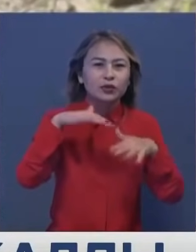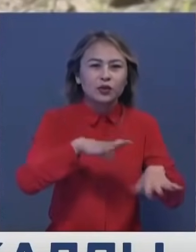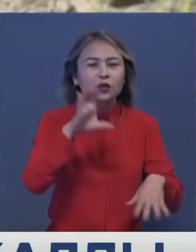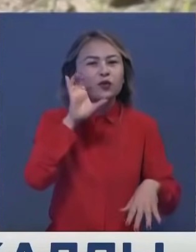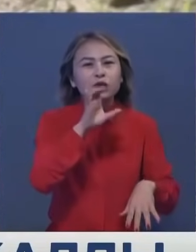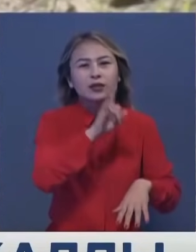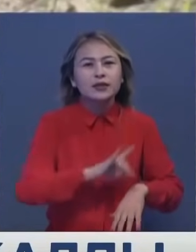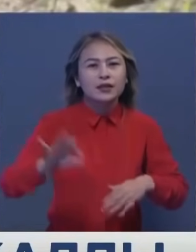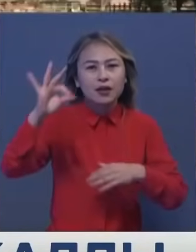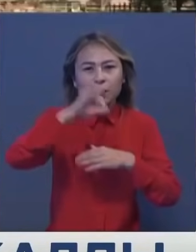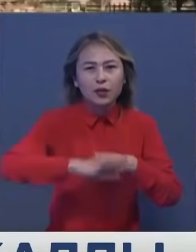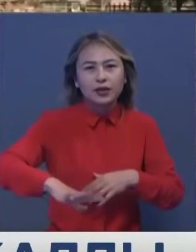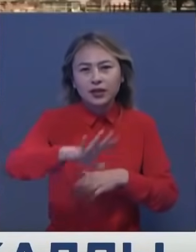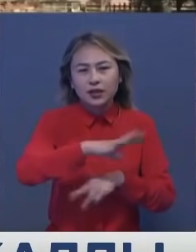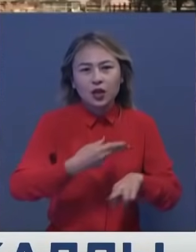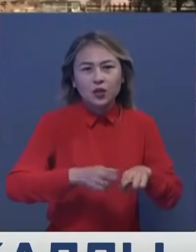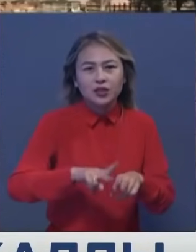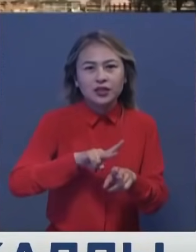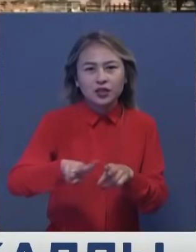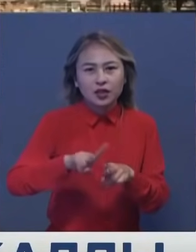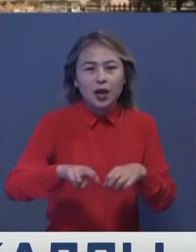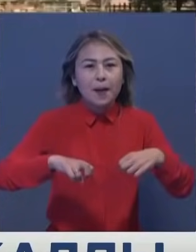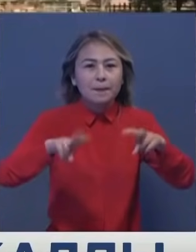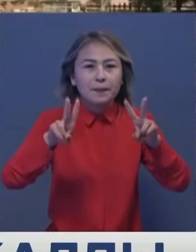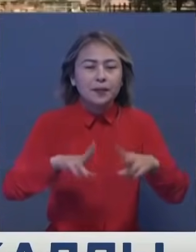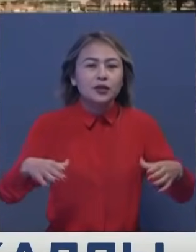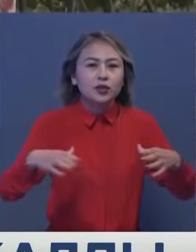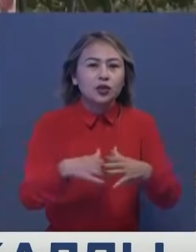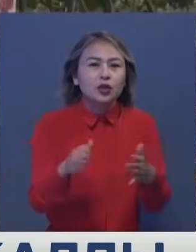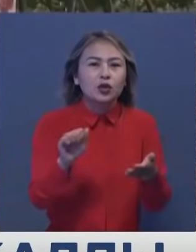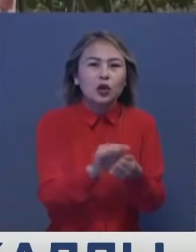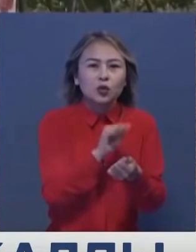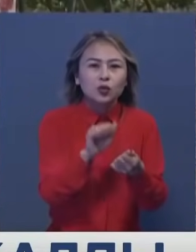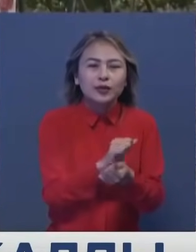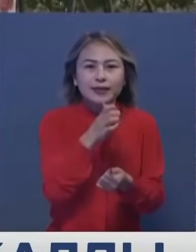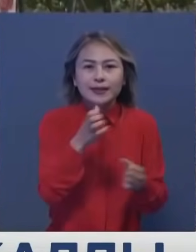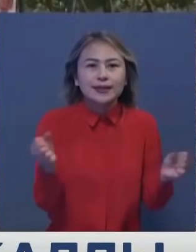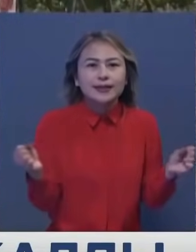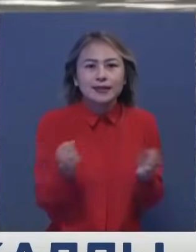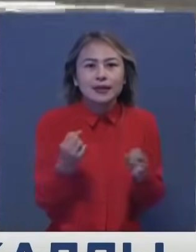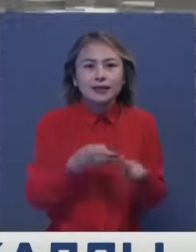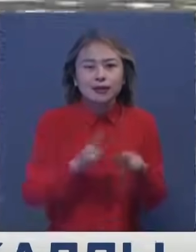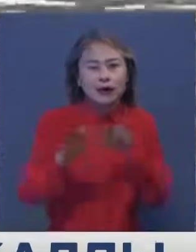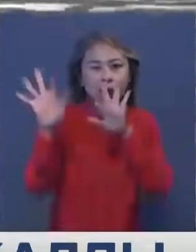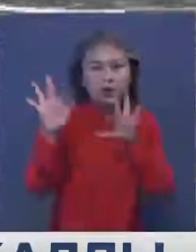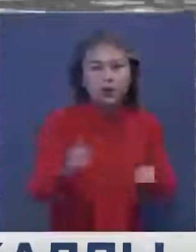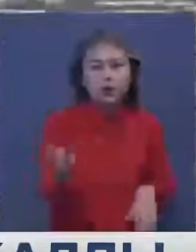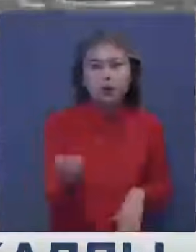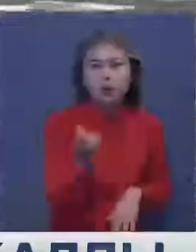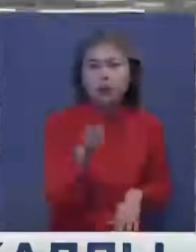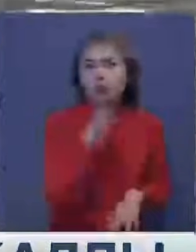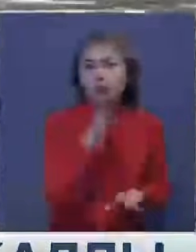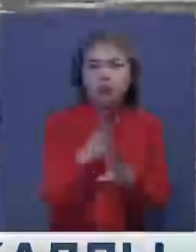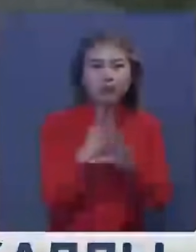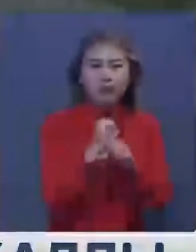тынық мұхитының солтүстік батыс бөлігі едәуір зиян шеккен. Мамандардың айтуынша, құрғақшылыққа қыста қардың аз түсуімен